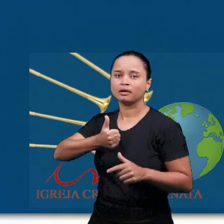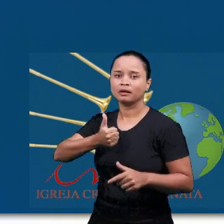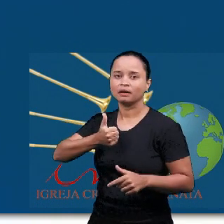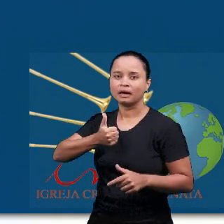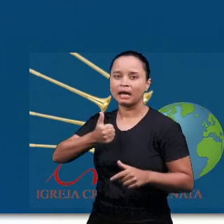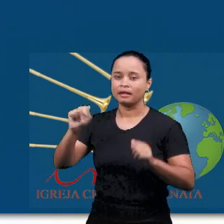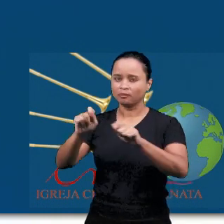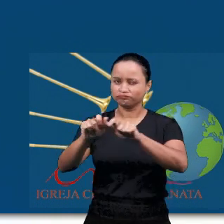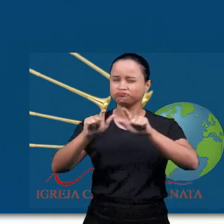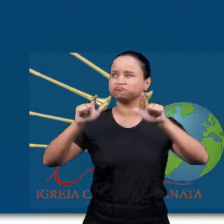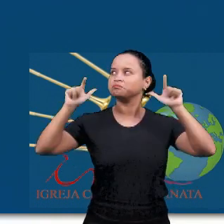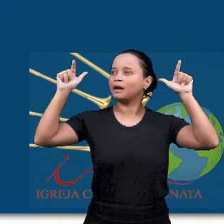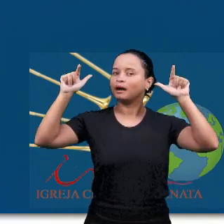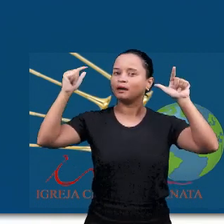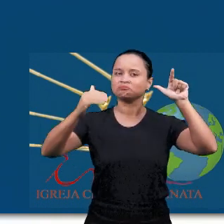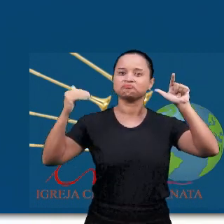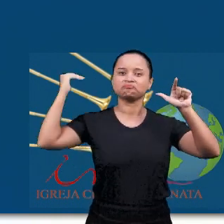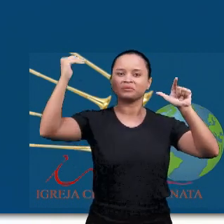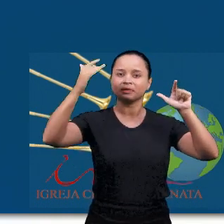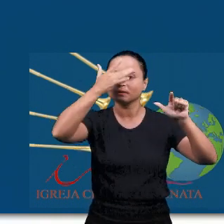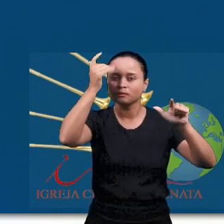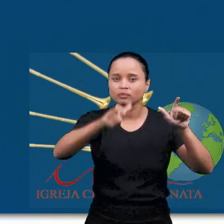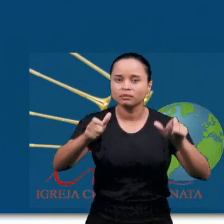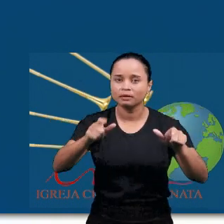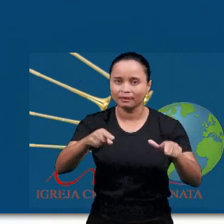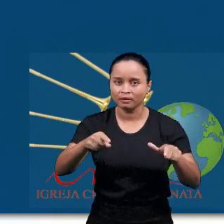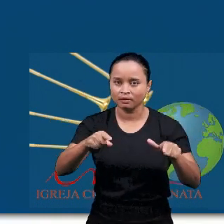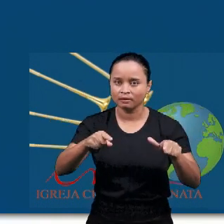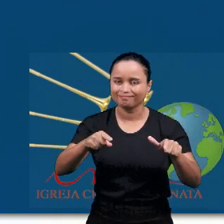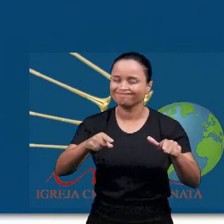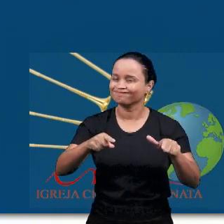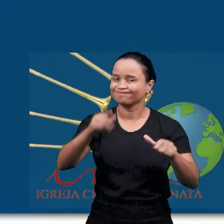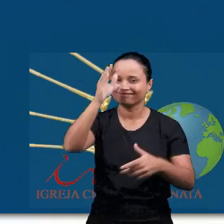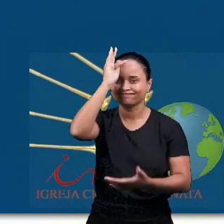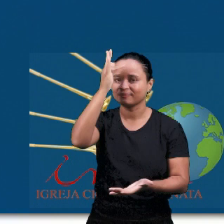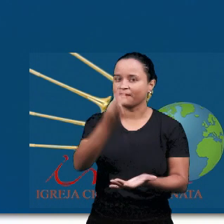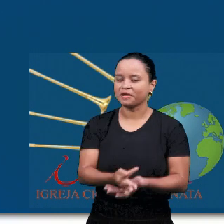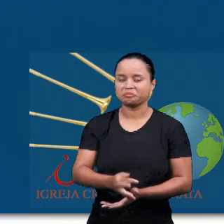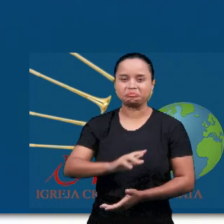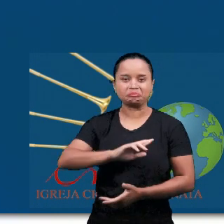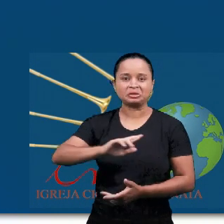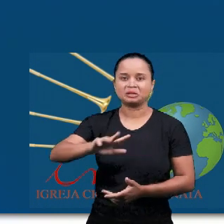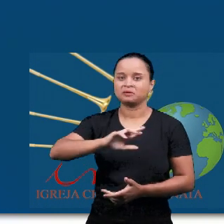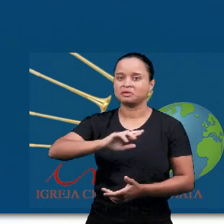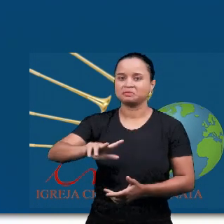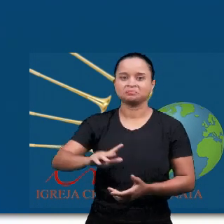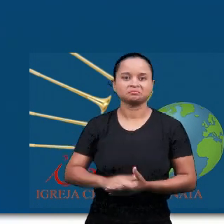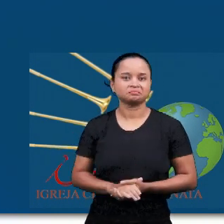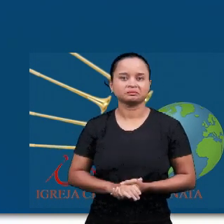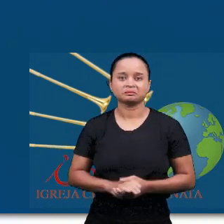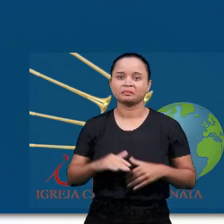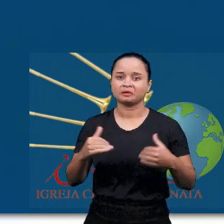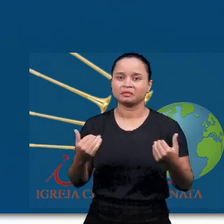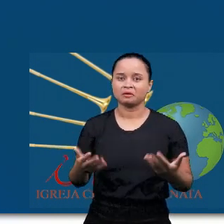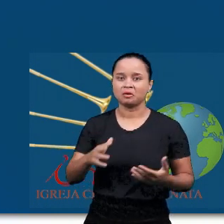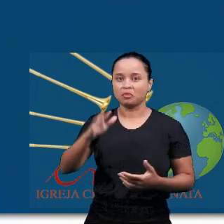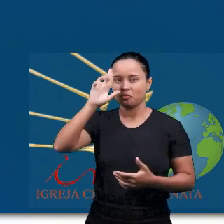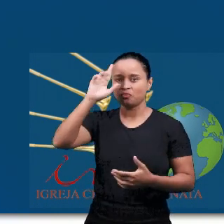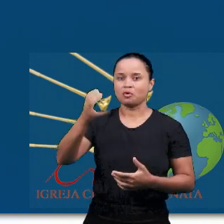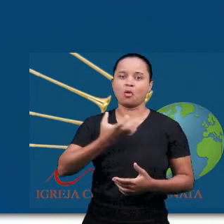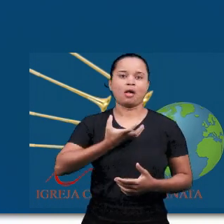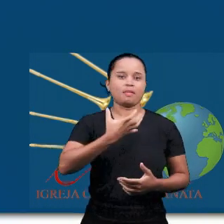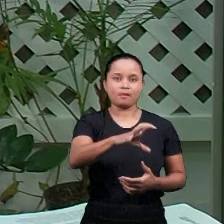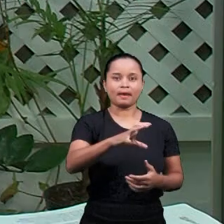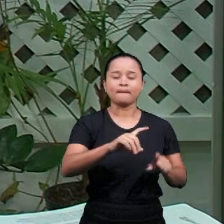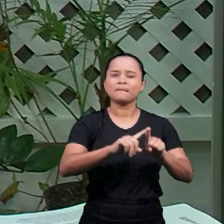pour me mettre en évidence parmi les gens, cela n'est pas la foi. Cela, le Seigneur, il ne veut pas. Mais on